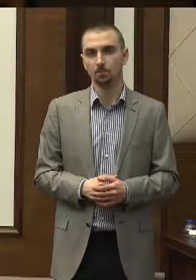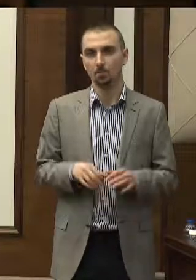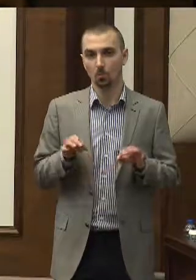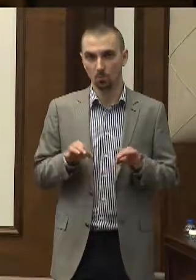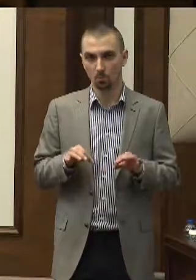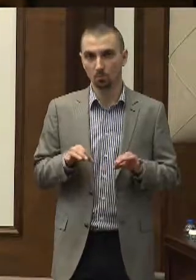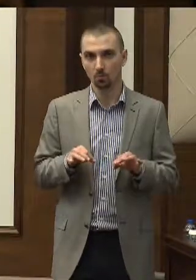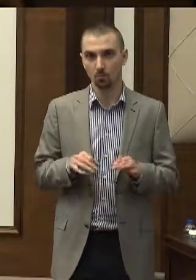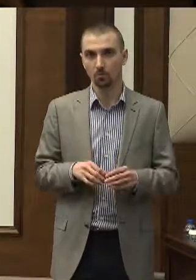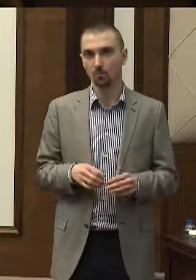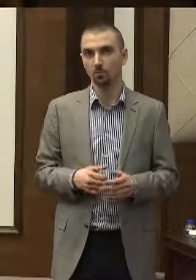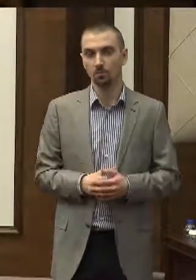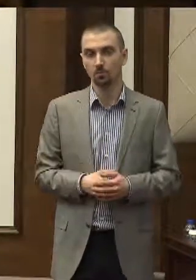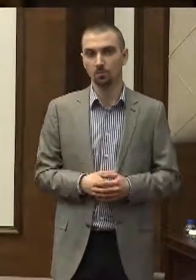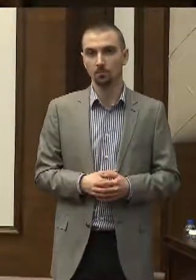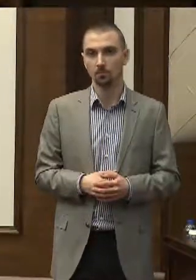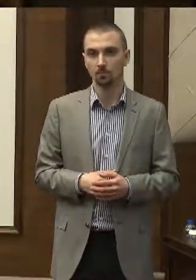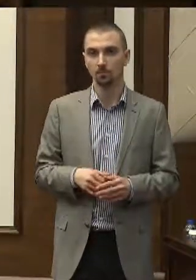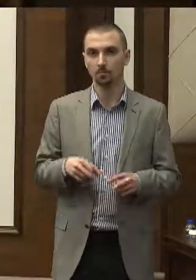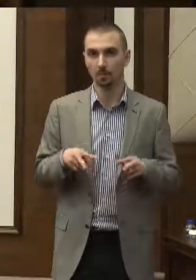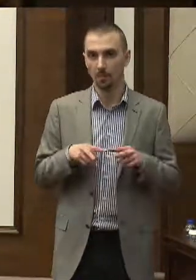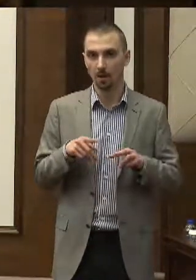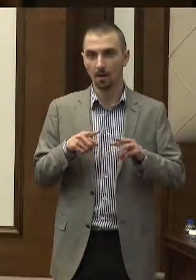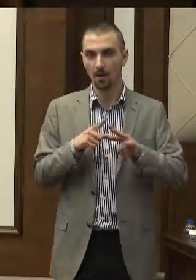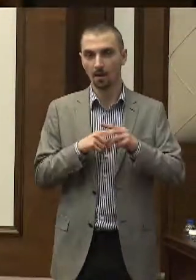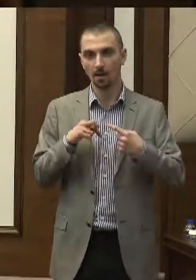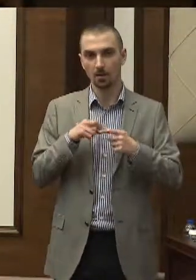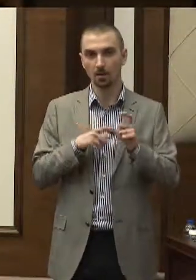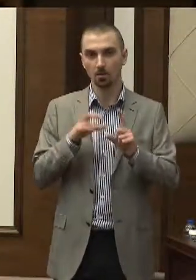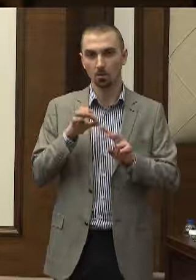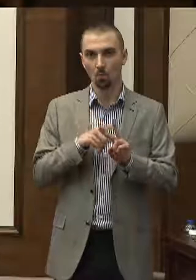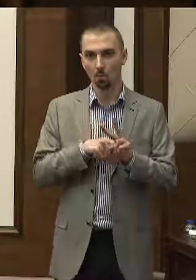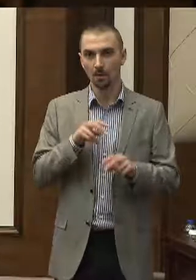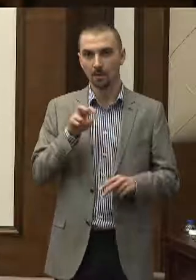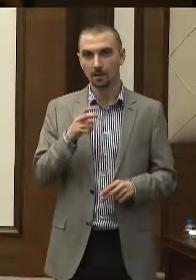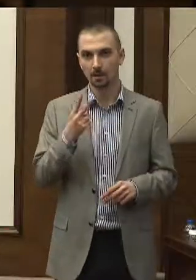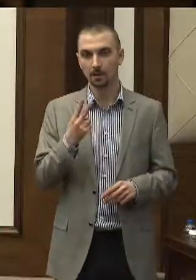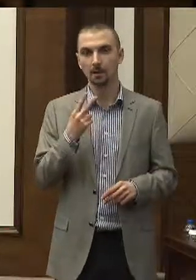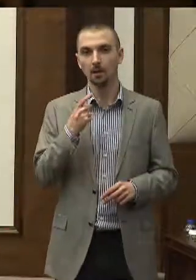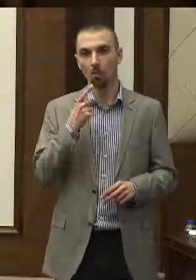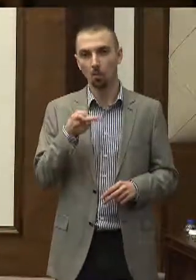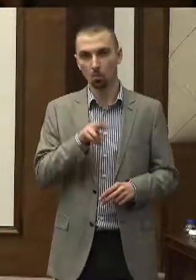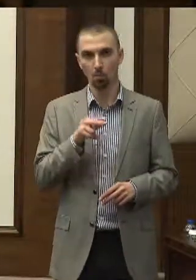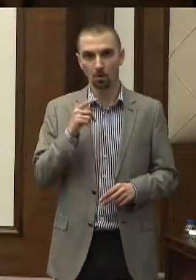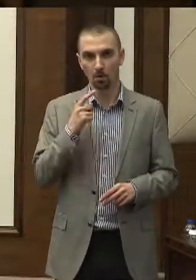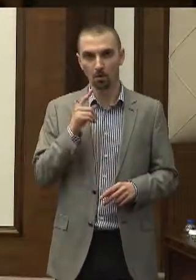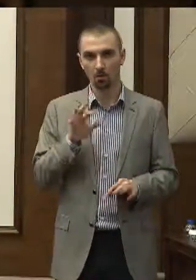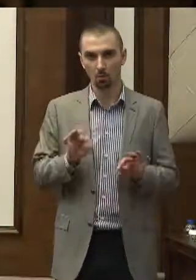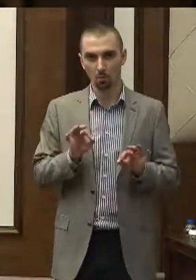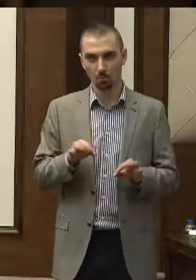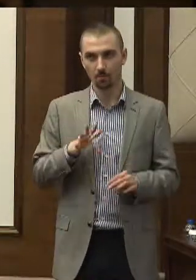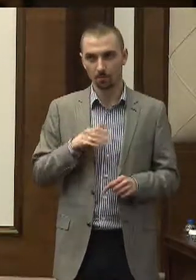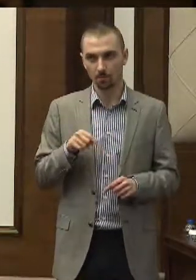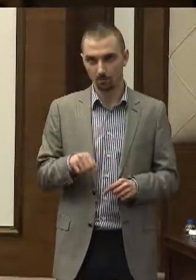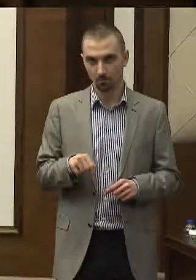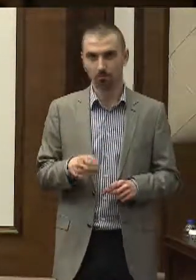bugün milli şairimiz Mehmet Akif Ersoy'un 82. ölüm yıl dönümü. Yani her bayramda